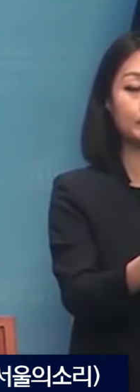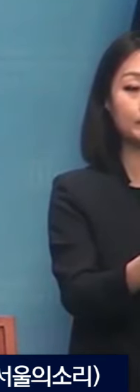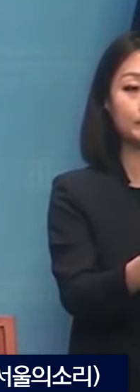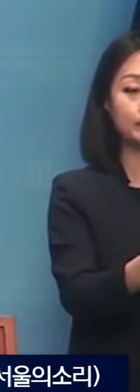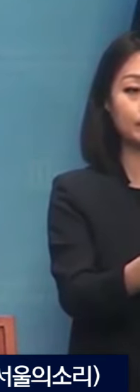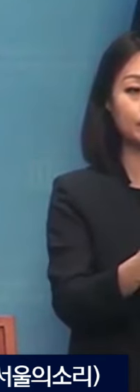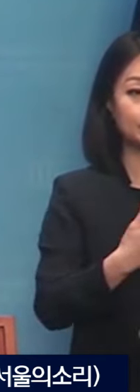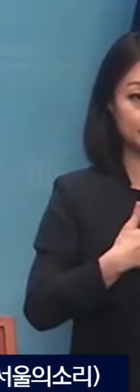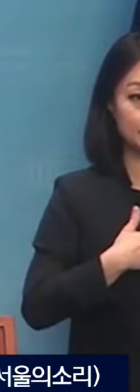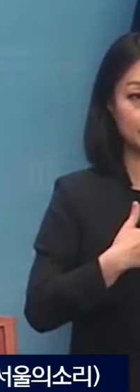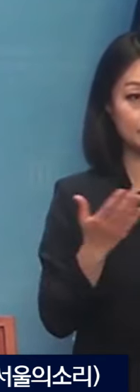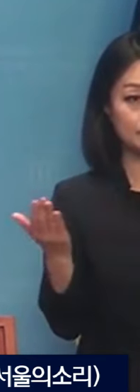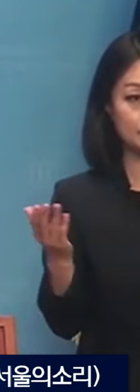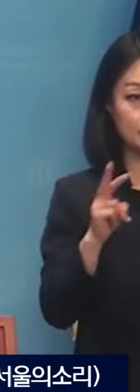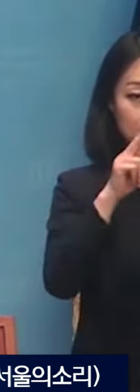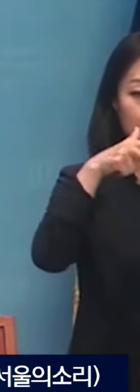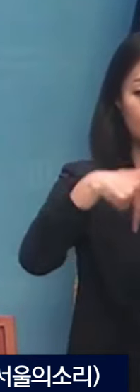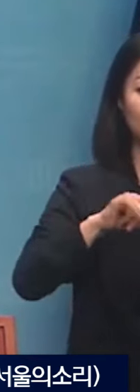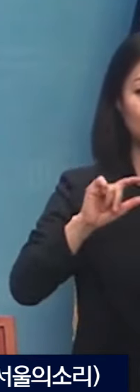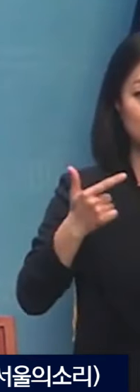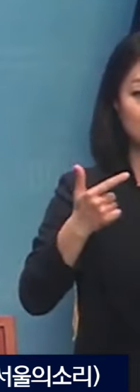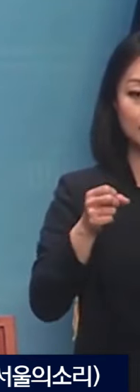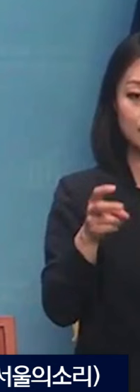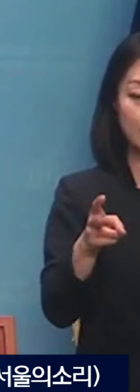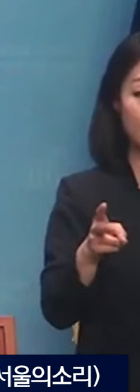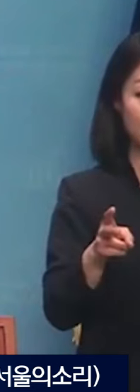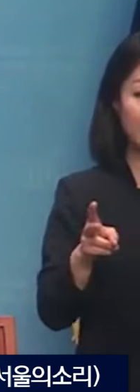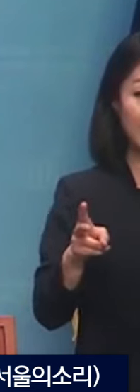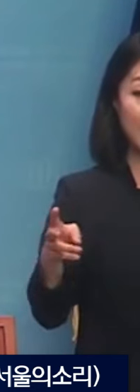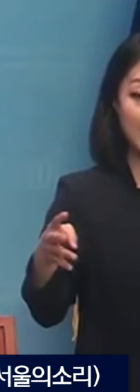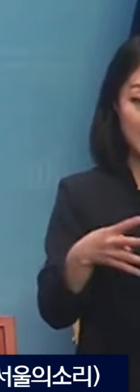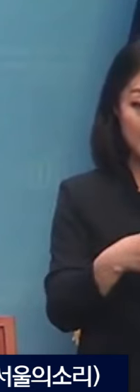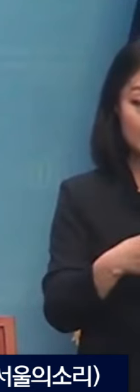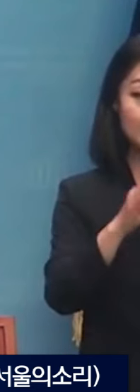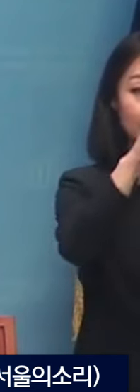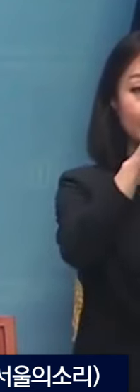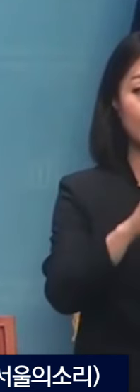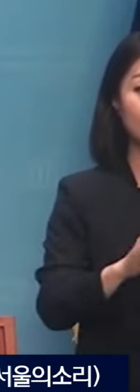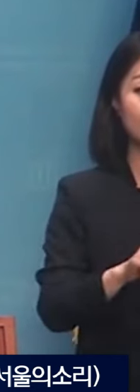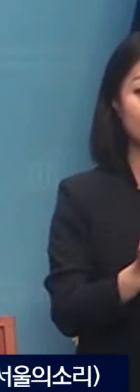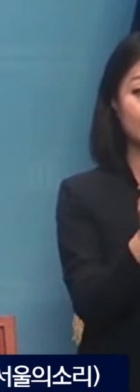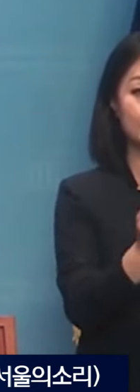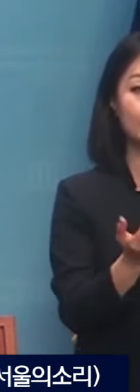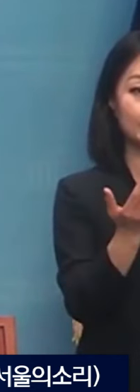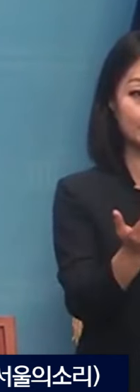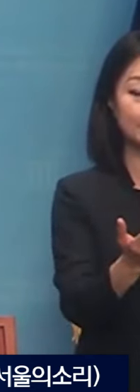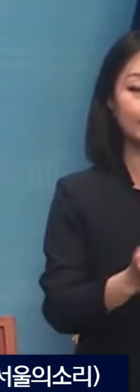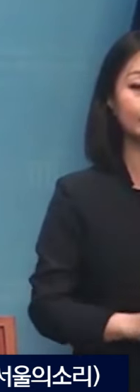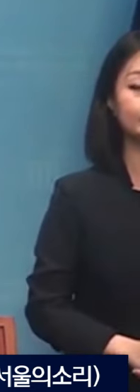저와 박주민 수석 여야 간에 합의한 내용에 대해서 말씀드리도록 하겠습니다.